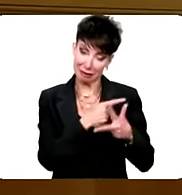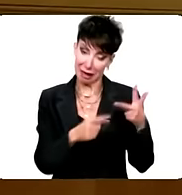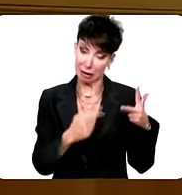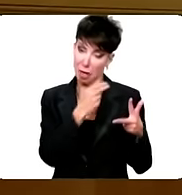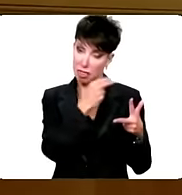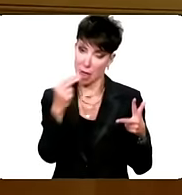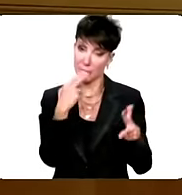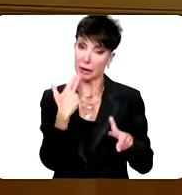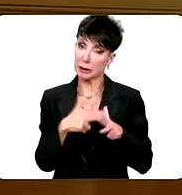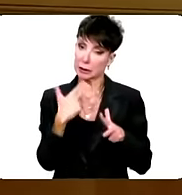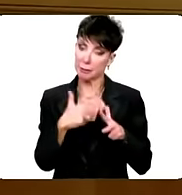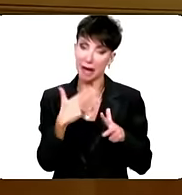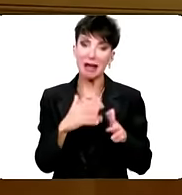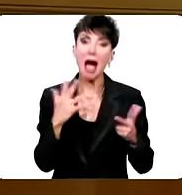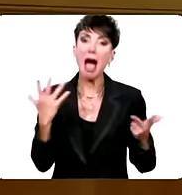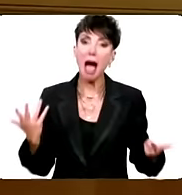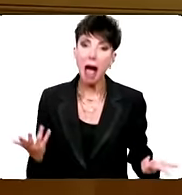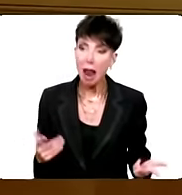των πολιτών.